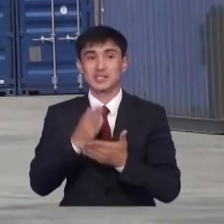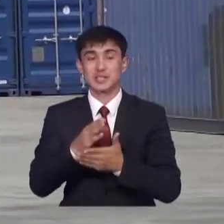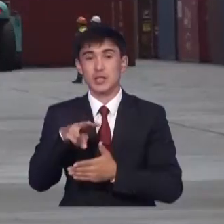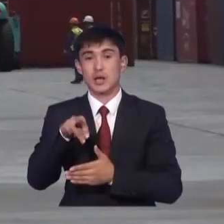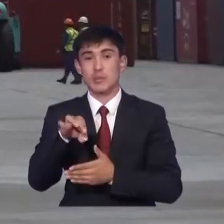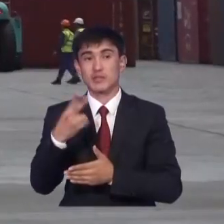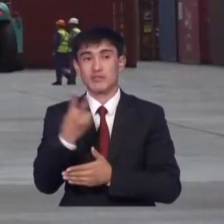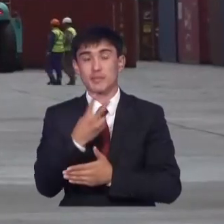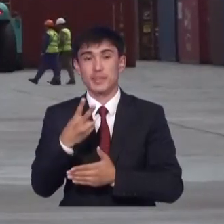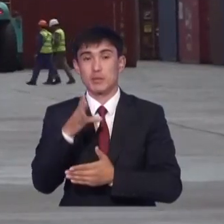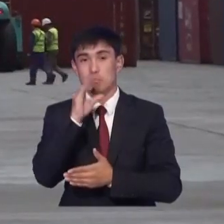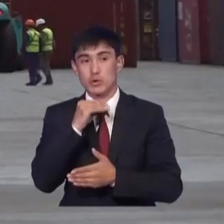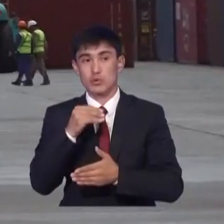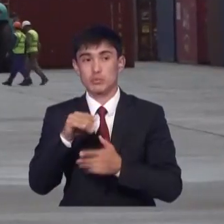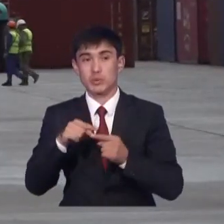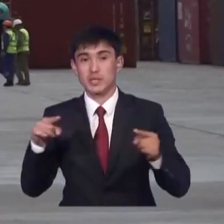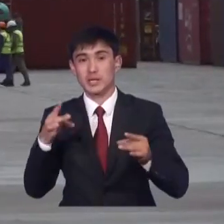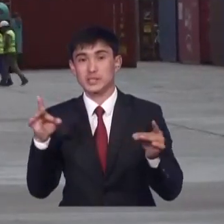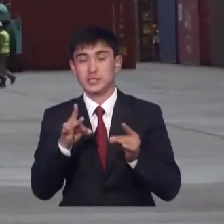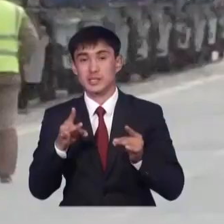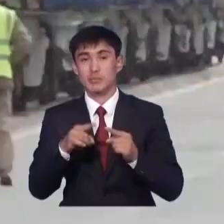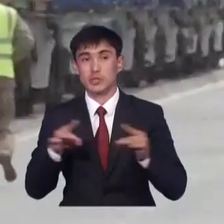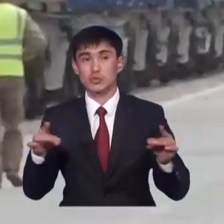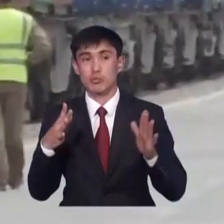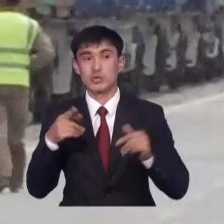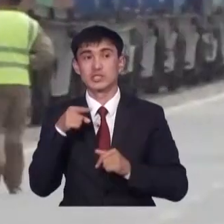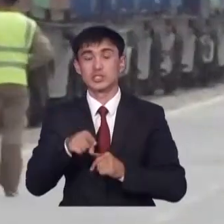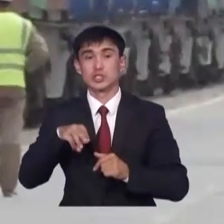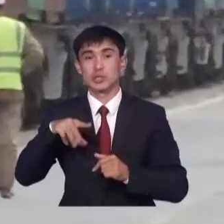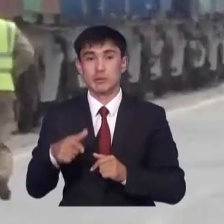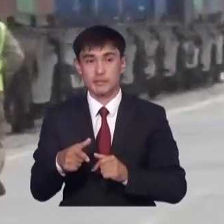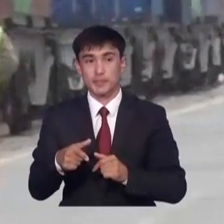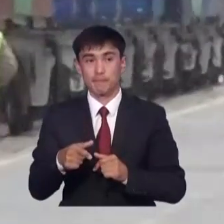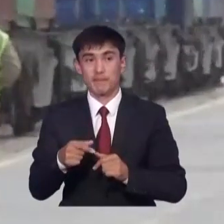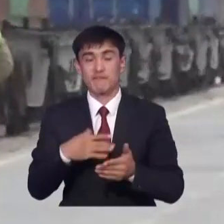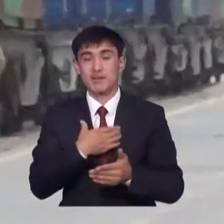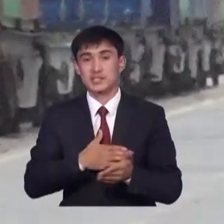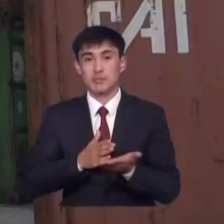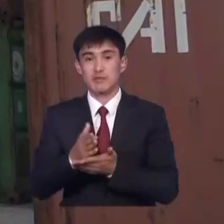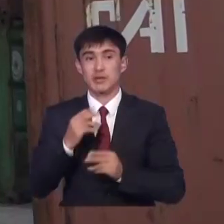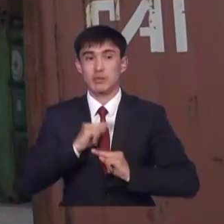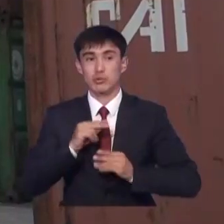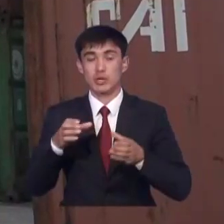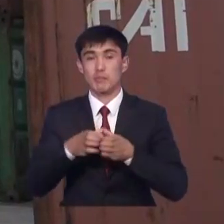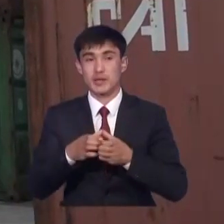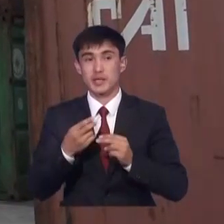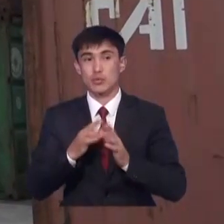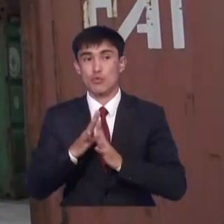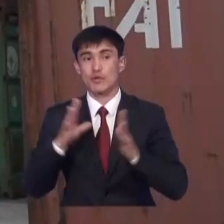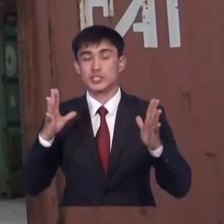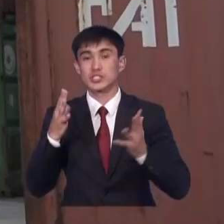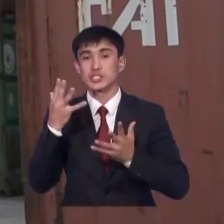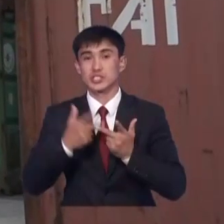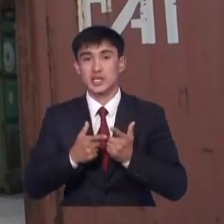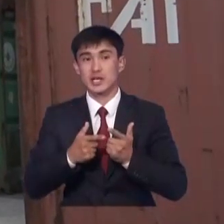локомотива, каждый из которых способен преодолевать расстояние протяженностью более 1000 километров. Важным направлением работы компании является увеличение